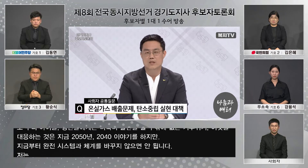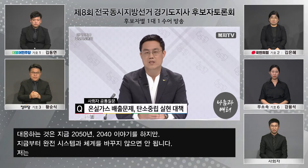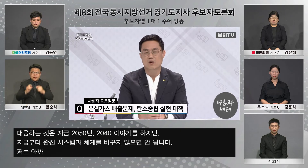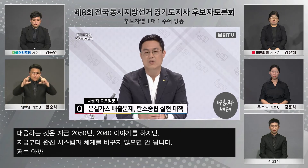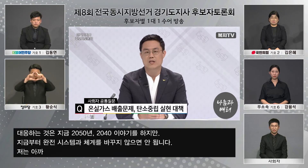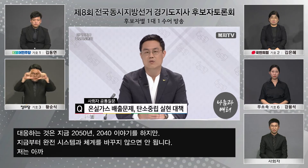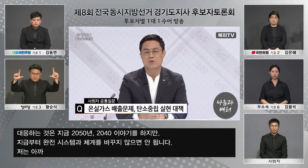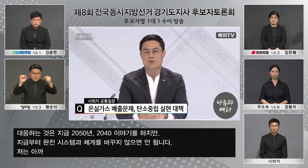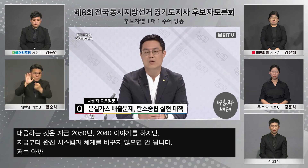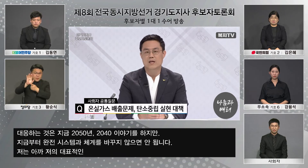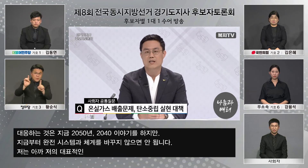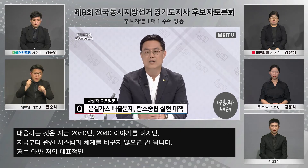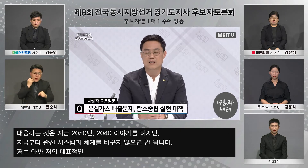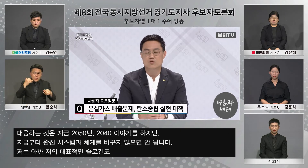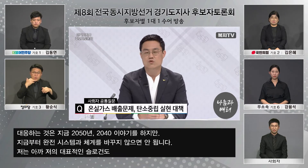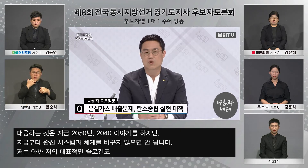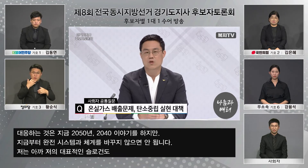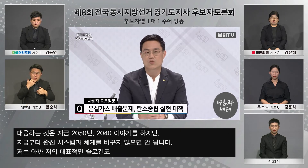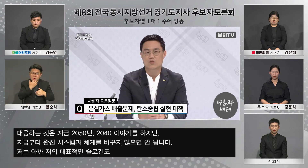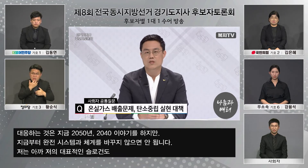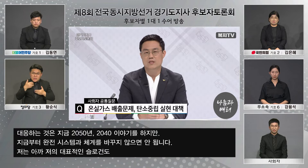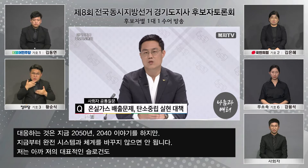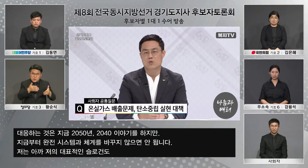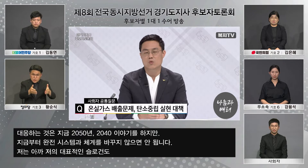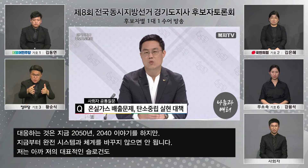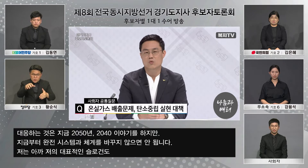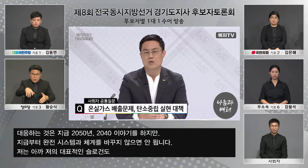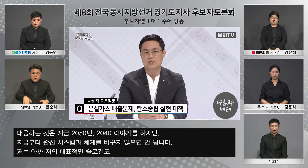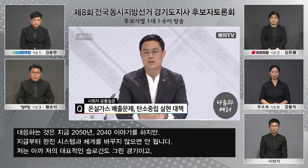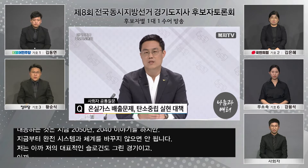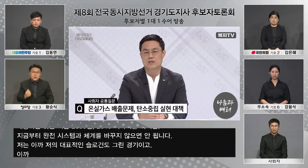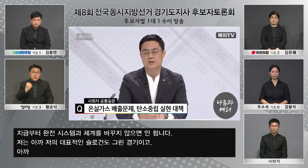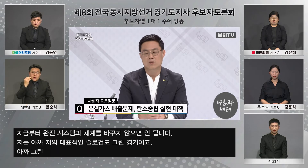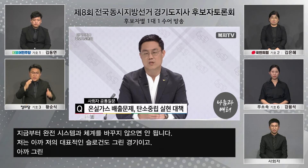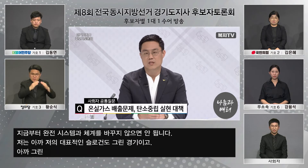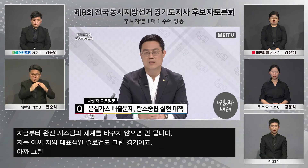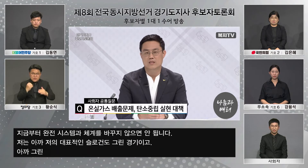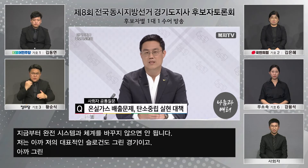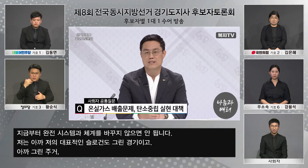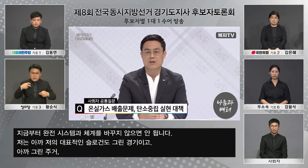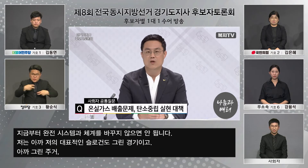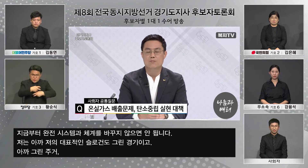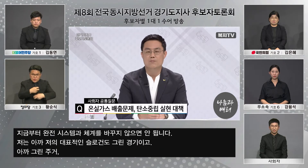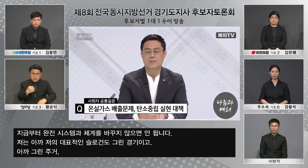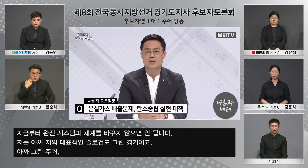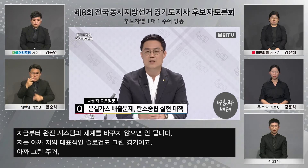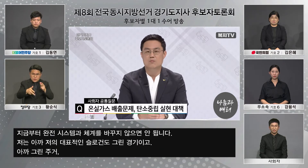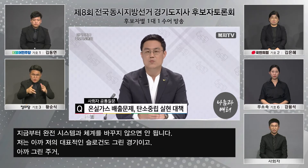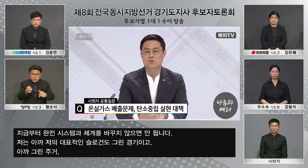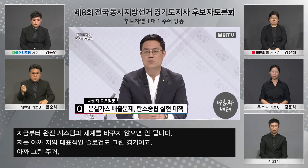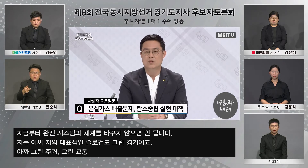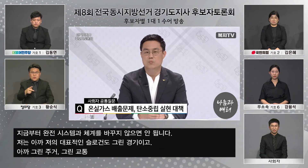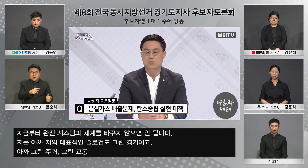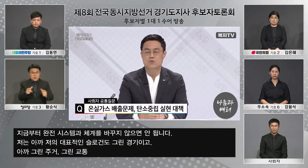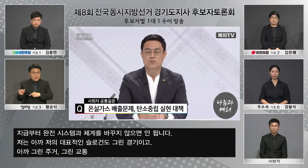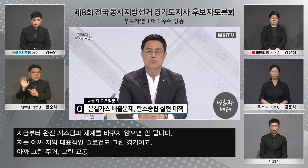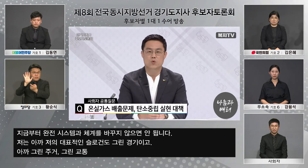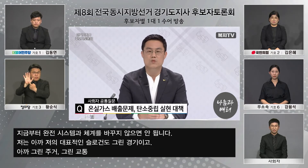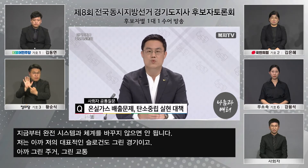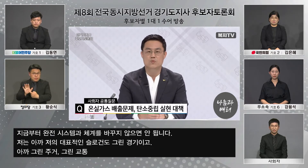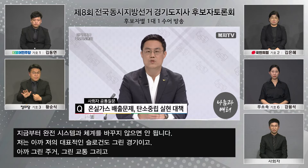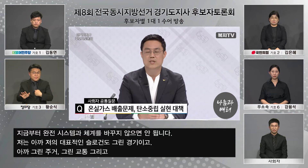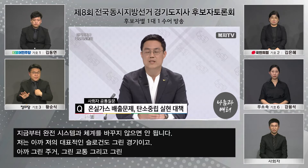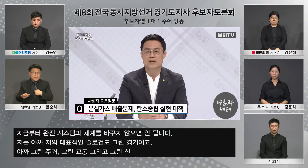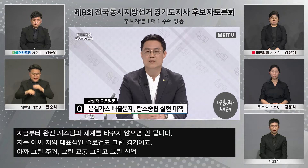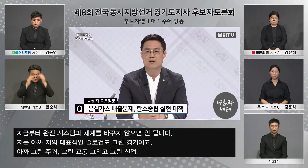슬로건도 그린 경기이고 아까 그린 주거, 그린 교통, 그리고 그린 산업 이런